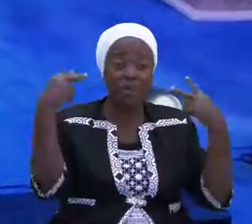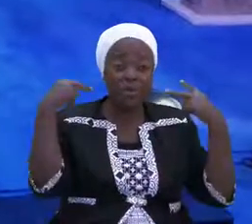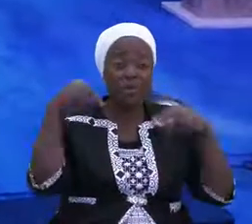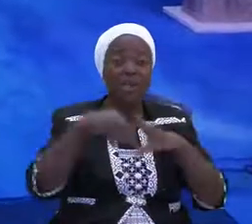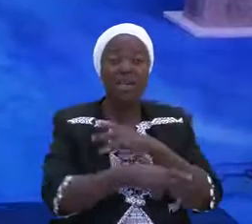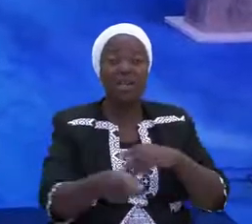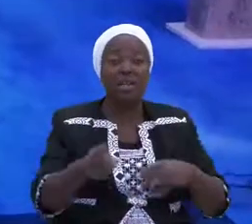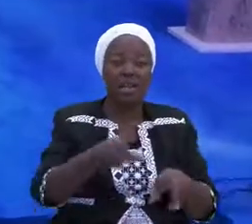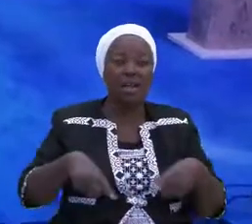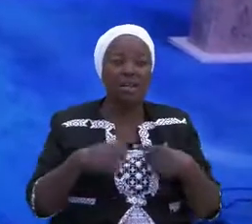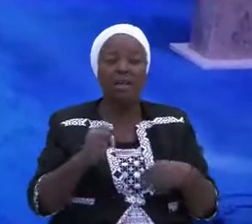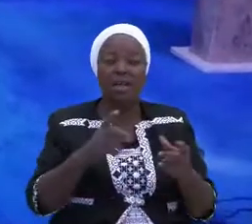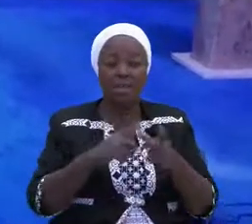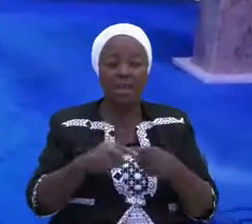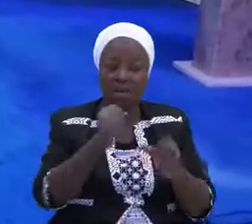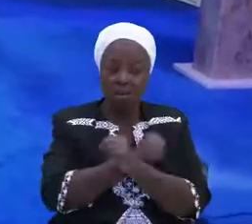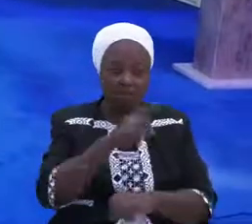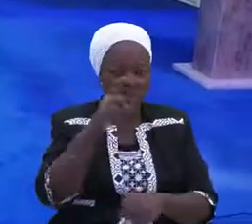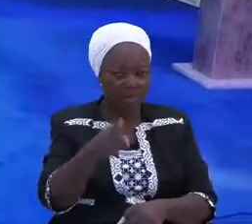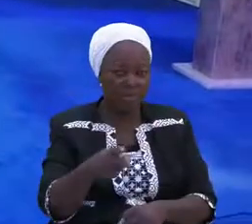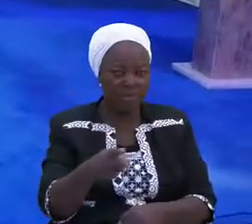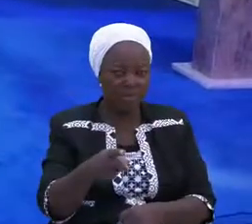vie. Et il t'aime